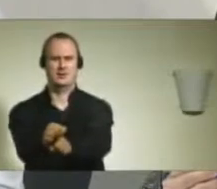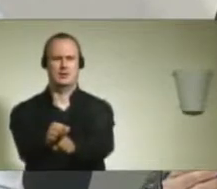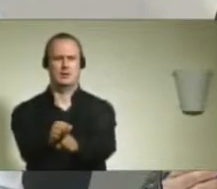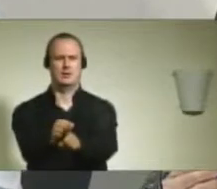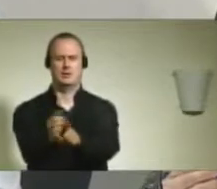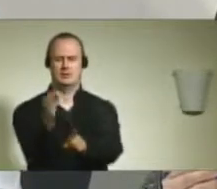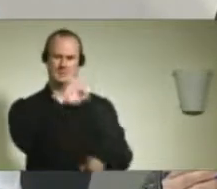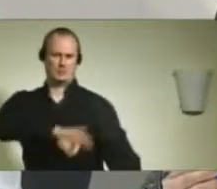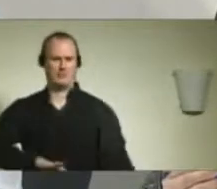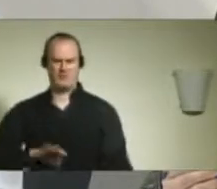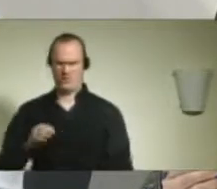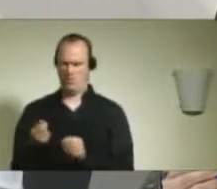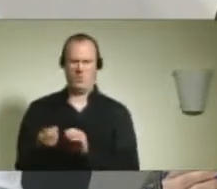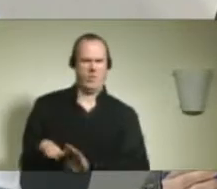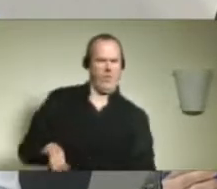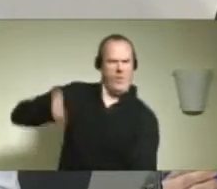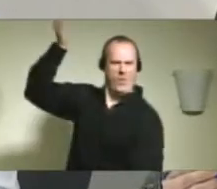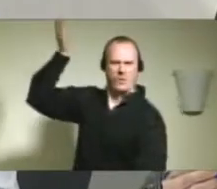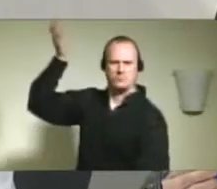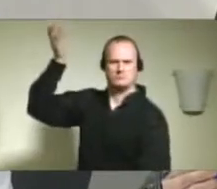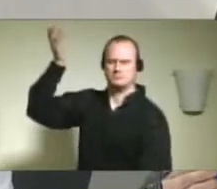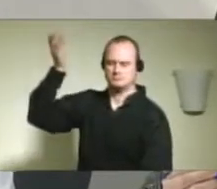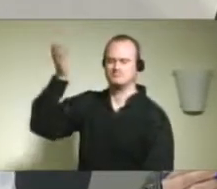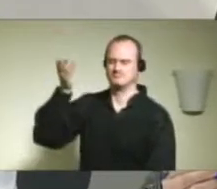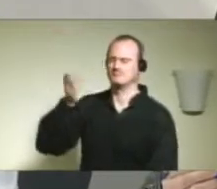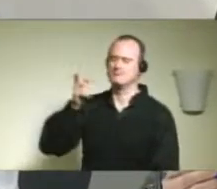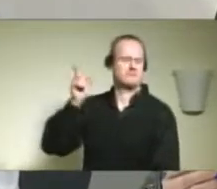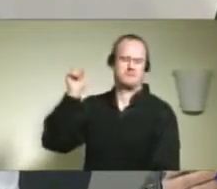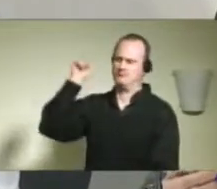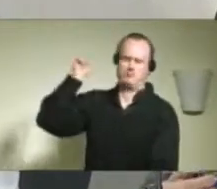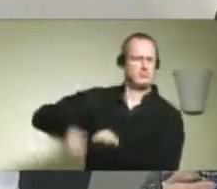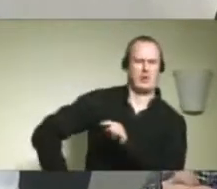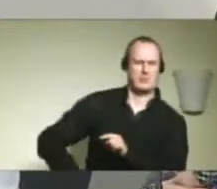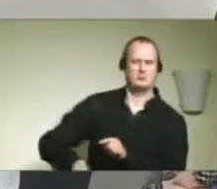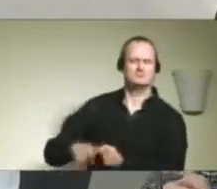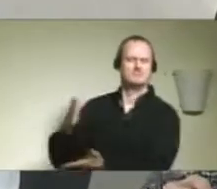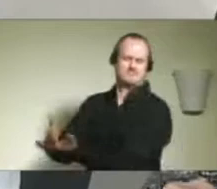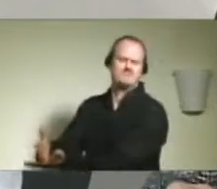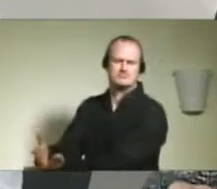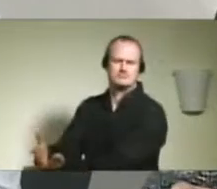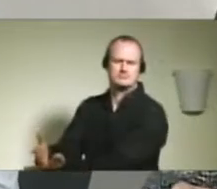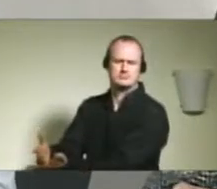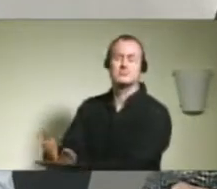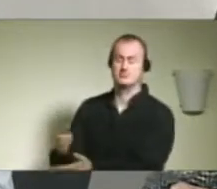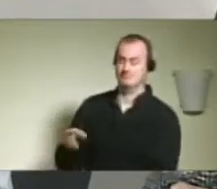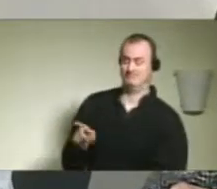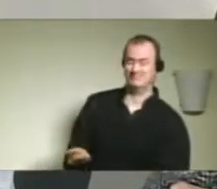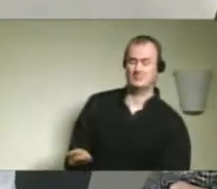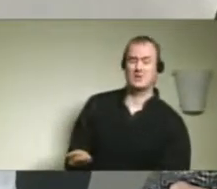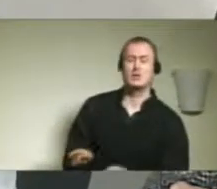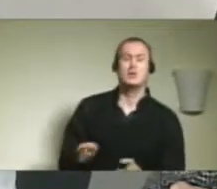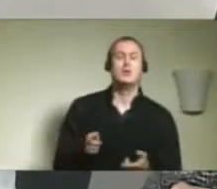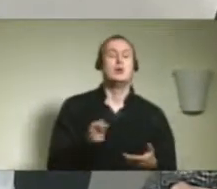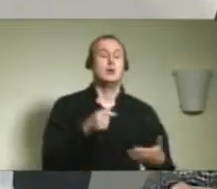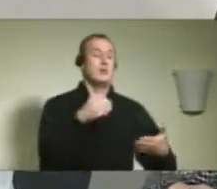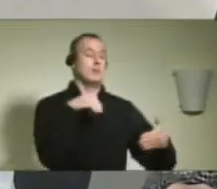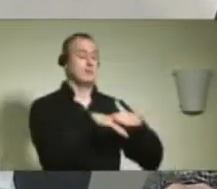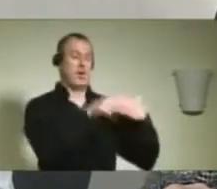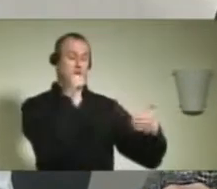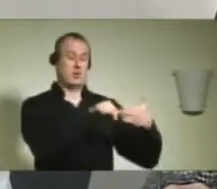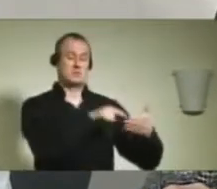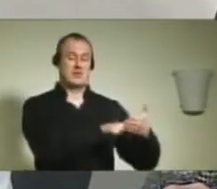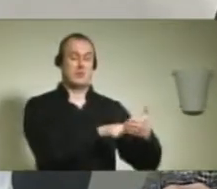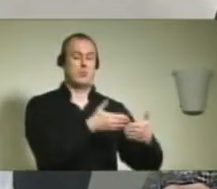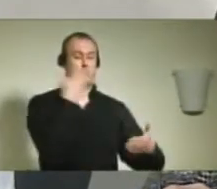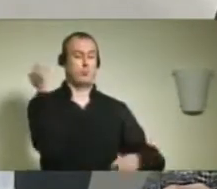élevées pour encaisser un chèque, ne pourront plus le faire. Et je crois que nous, dans les banques postales, on pourra faire un meilleur